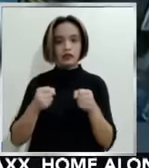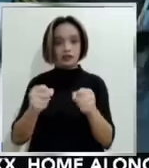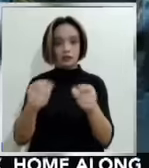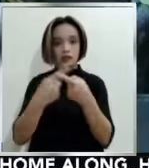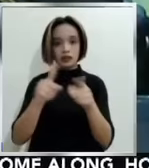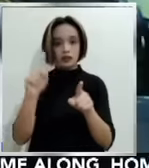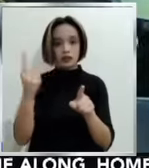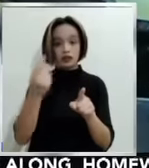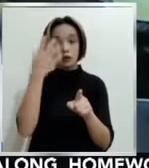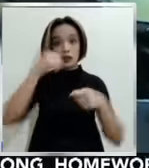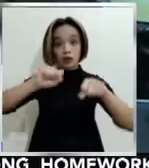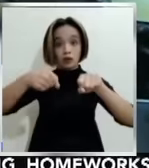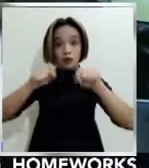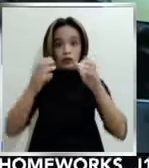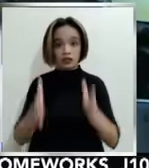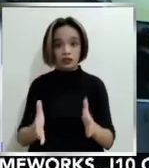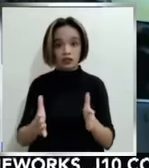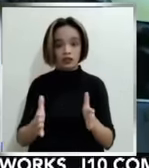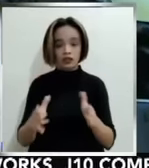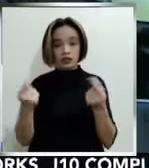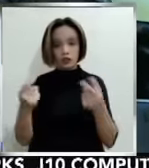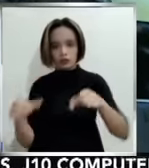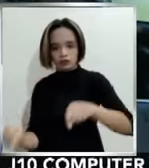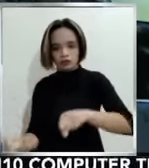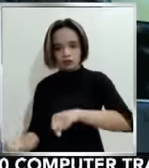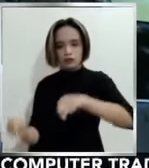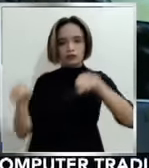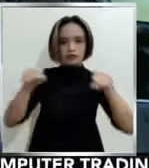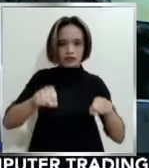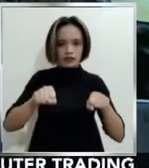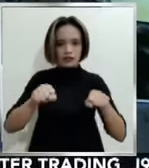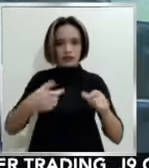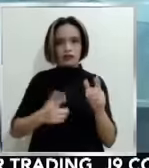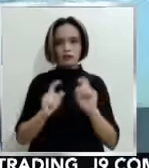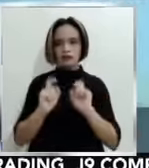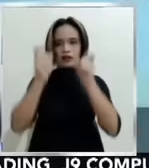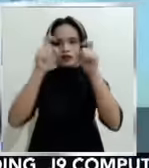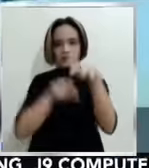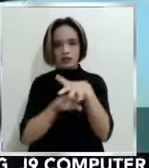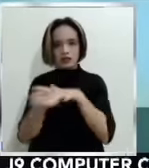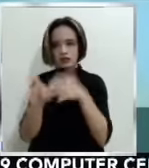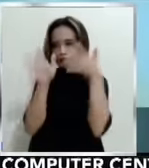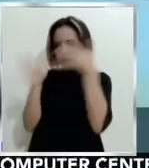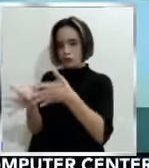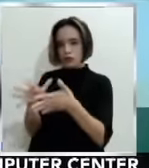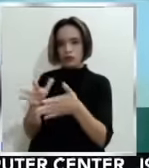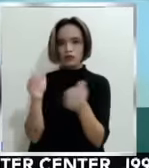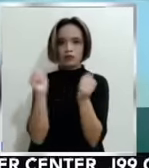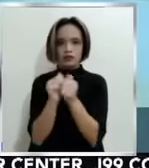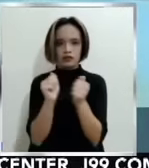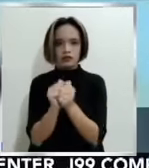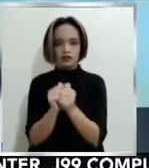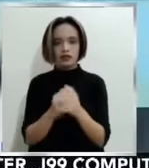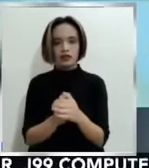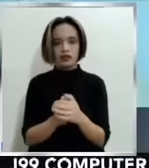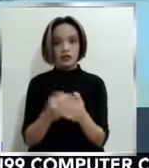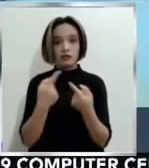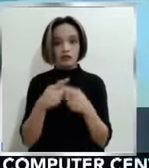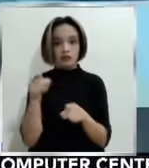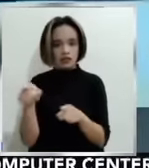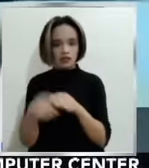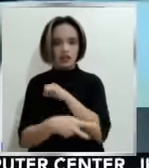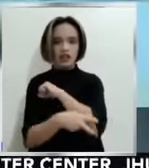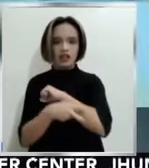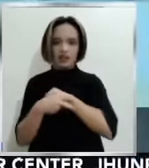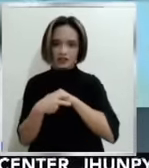rider ibinangon ang motorsiklo at mabilis na tumakas at iniwan ang angkas. Mga snatcher pala sila kaya hinahabol ang